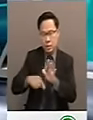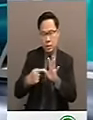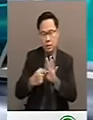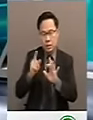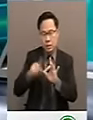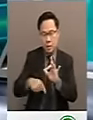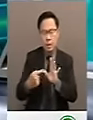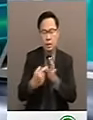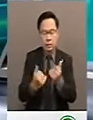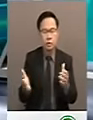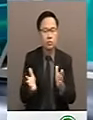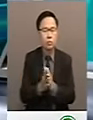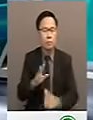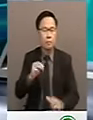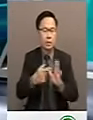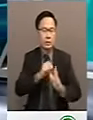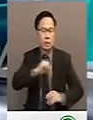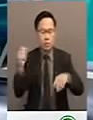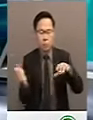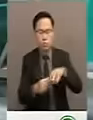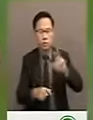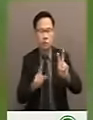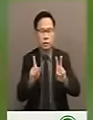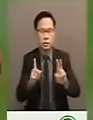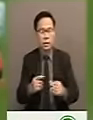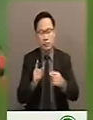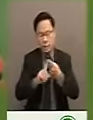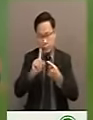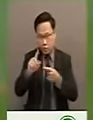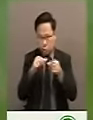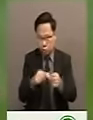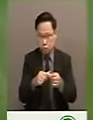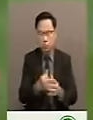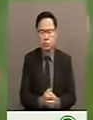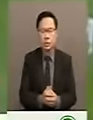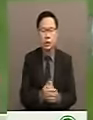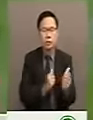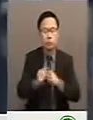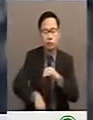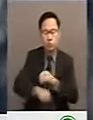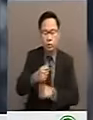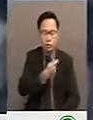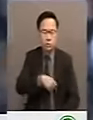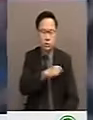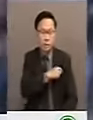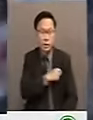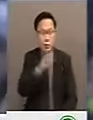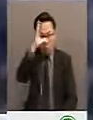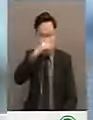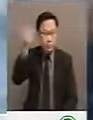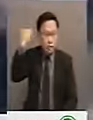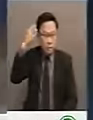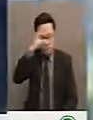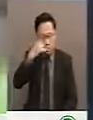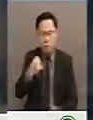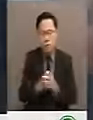ไป2ประตูต่อ1ยังคงรั้งจ่าฝูงต่อไปได้สำเร็จครับความเคลื่อนไหวของการแข่งขันฟุตบอลลาลิกาสเปนนะครับเมื่อคืนที่ผ่านม